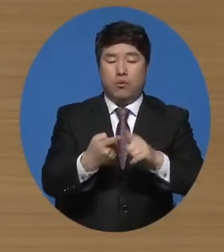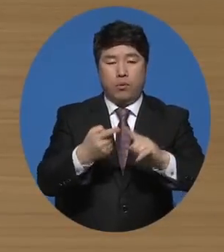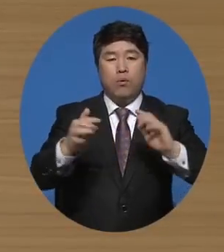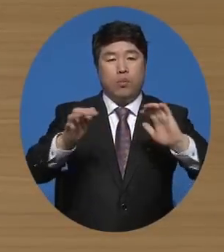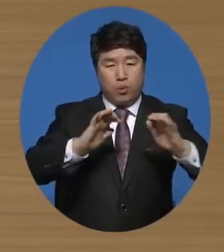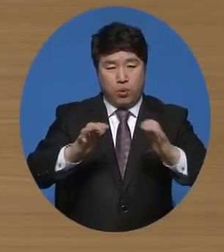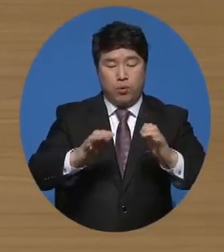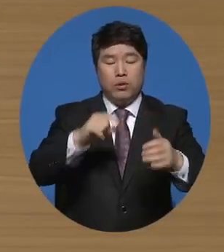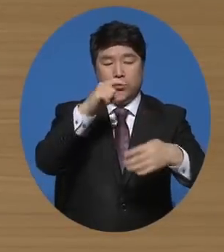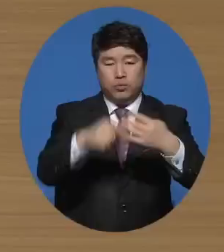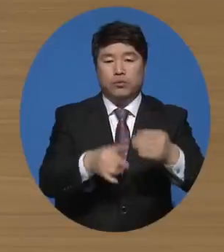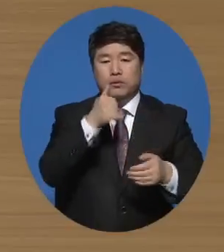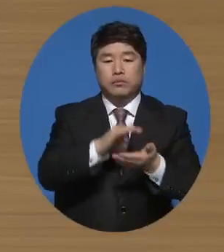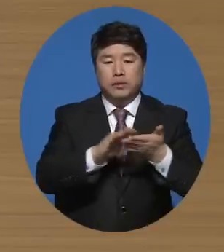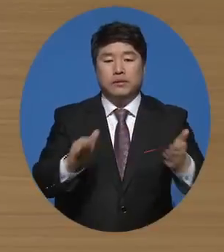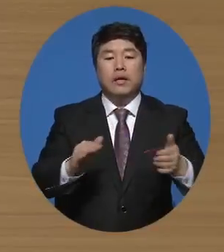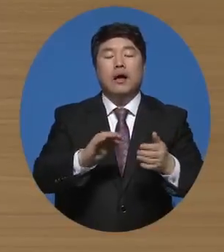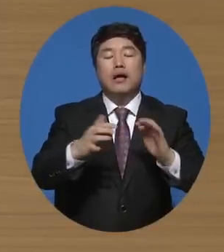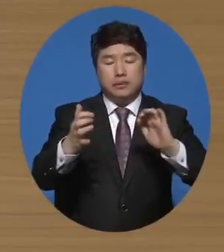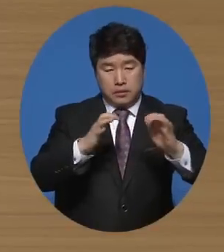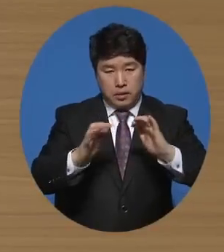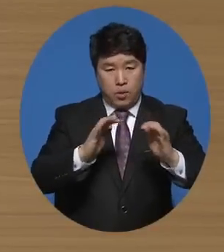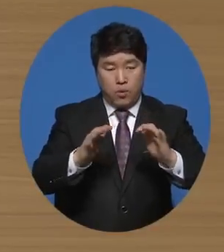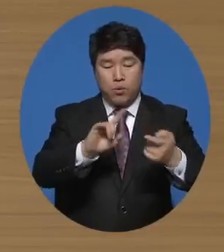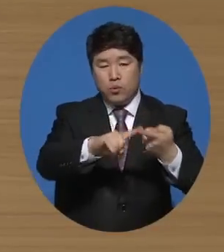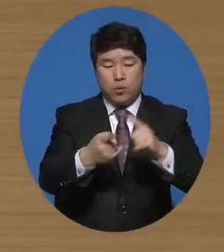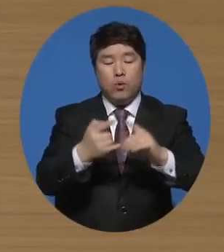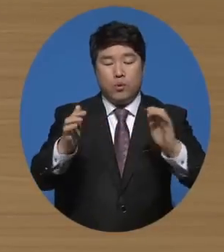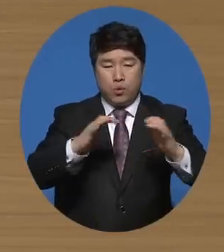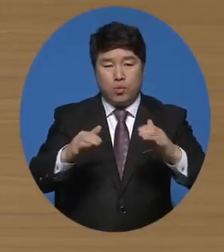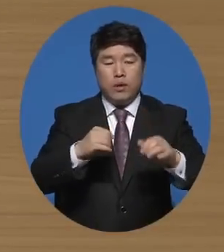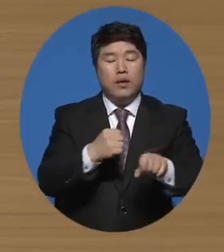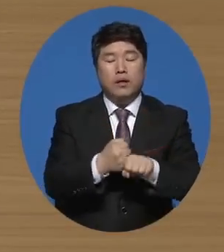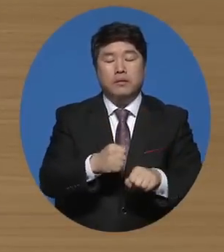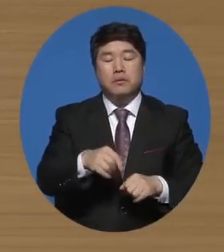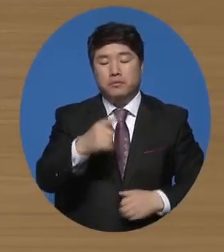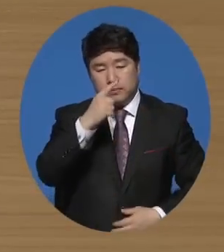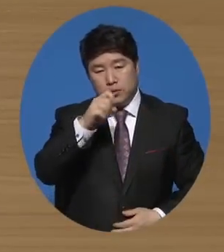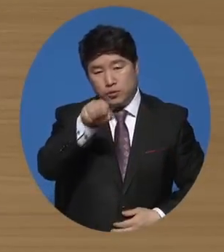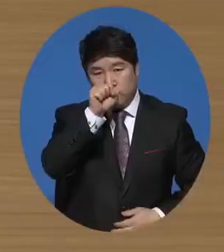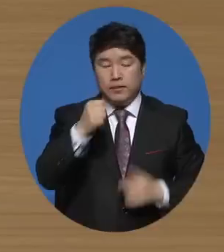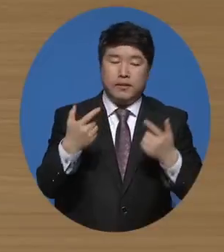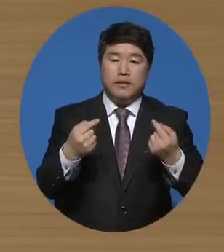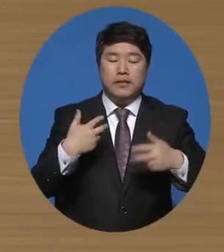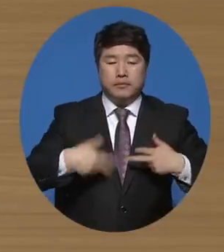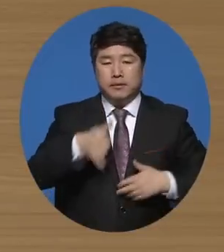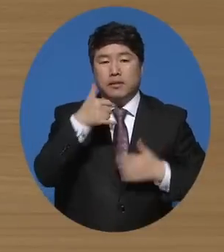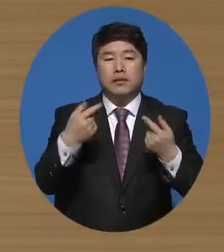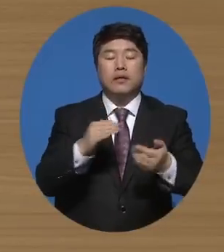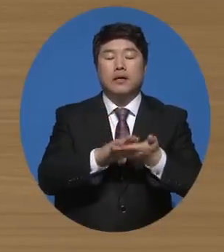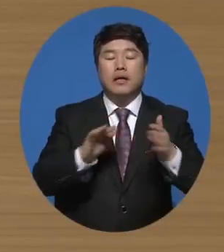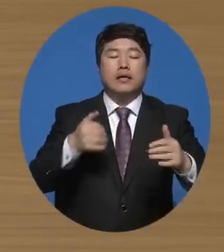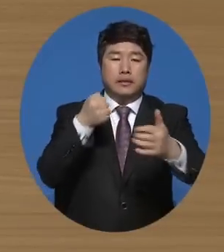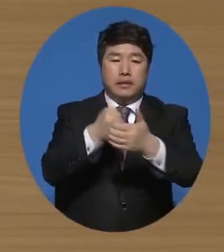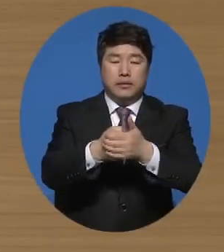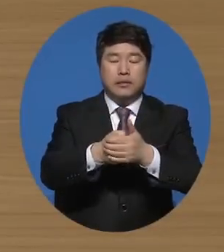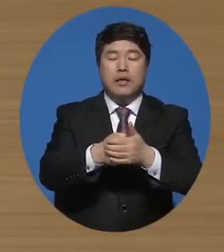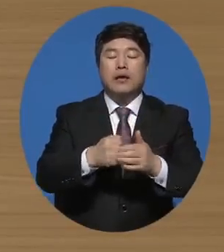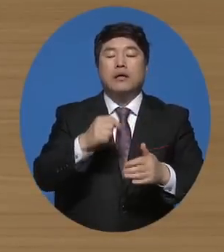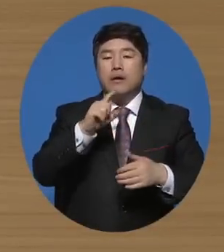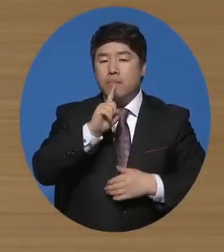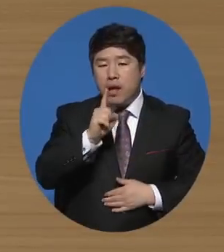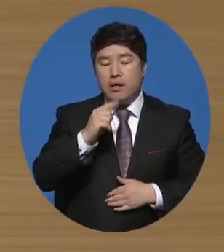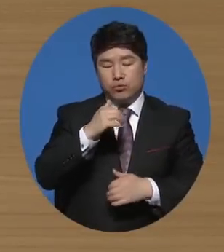순서가 마련돼 있습니다 상호 토론이 아무래도이 순서의 백미 있죠 어 정해진 발언 순서와 시간을 잘 지켜